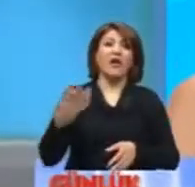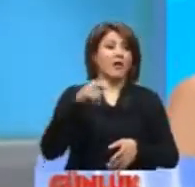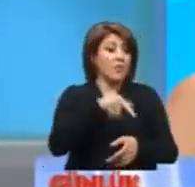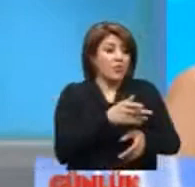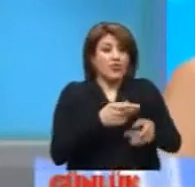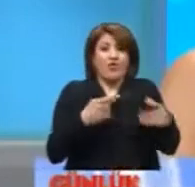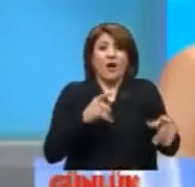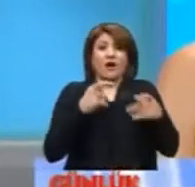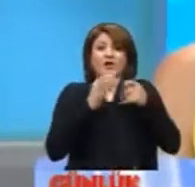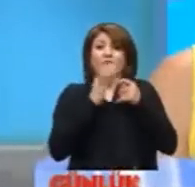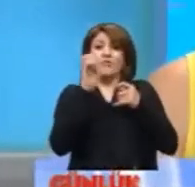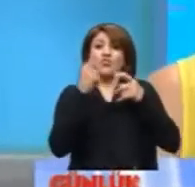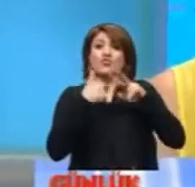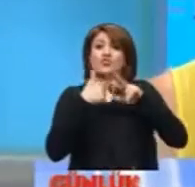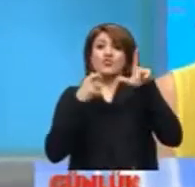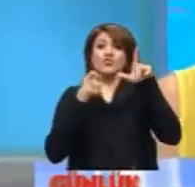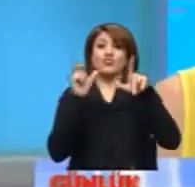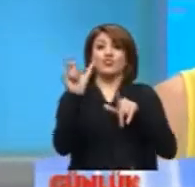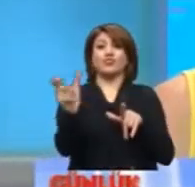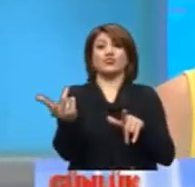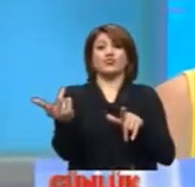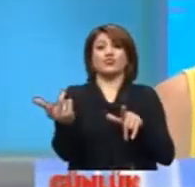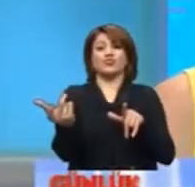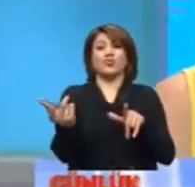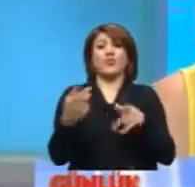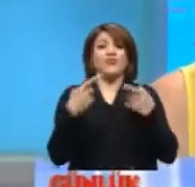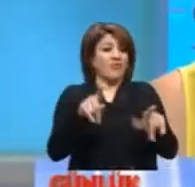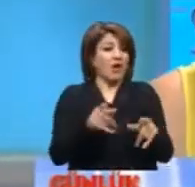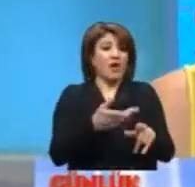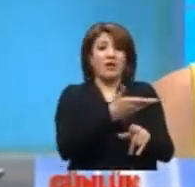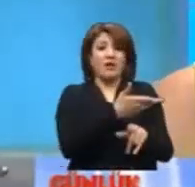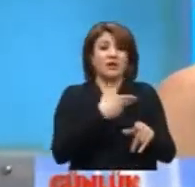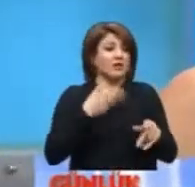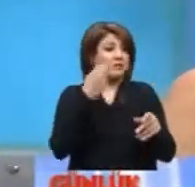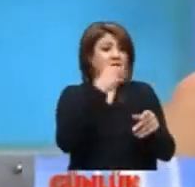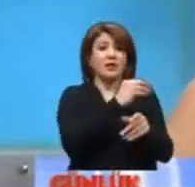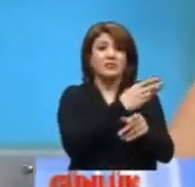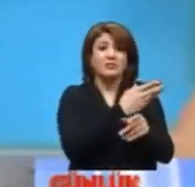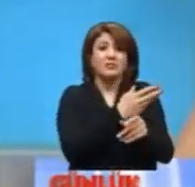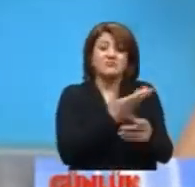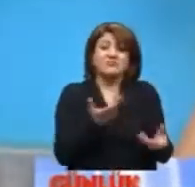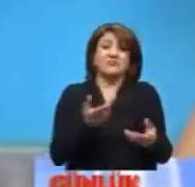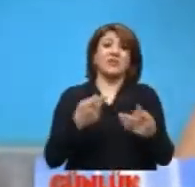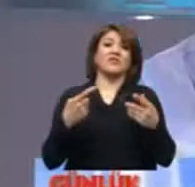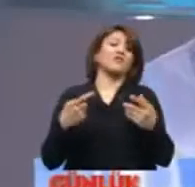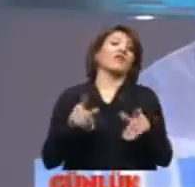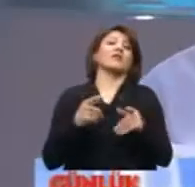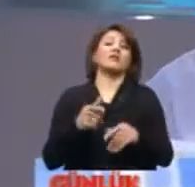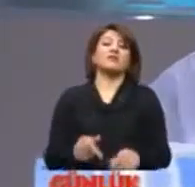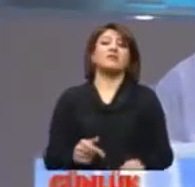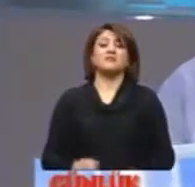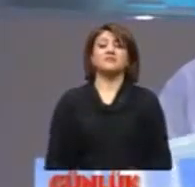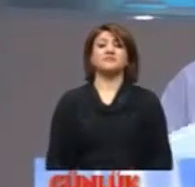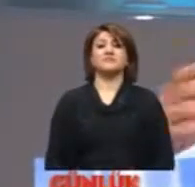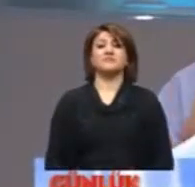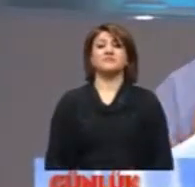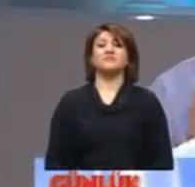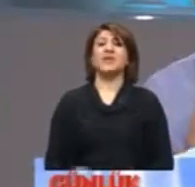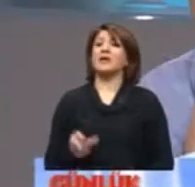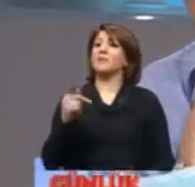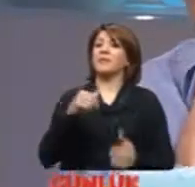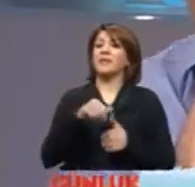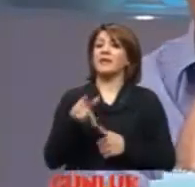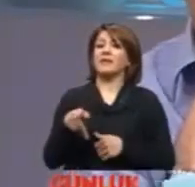ya. Euroya değer mi bu değil mi? 6000 euroya değer. Gidiyorsun taşıyor. girelim. Bence girelim. Tamam, girelim. Harika. Ne